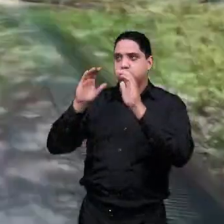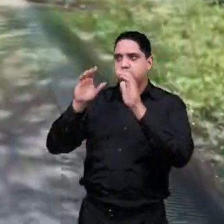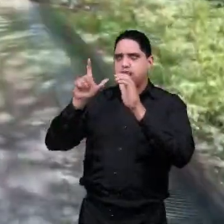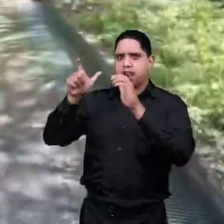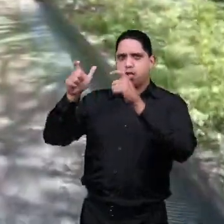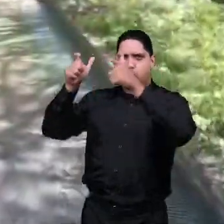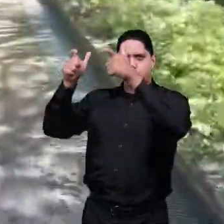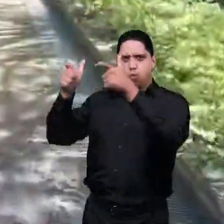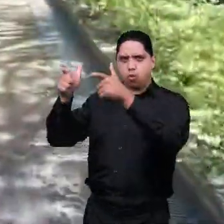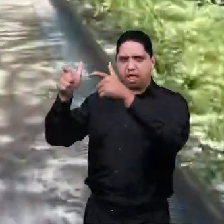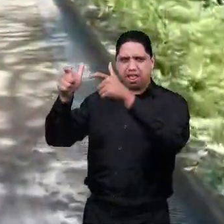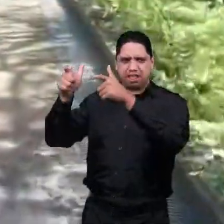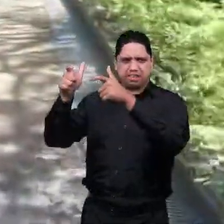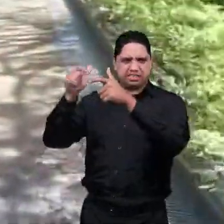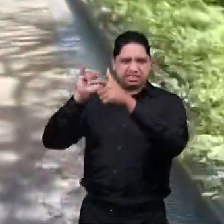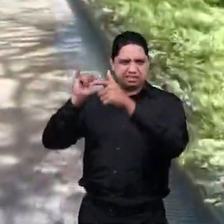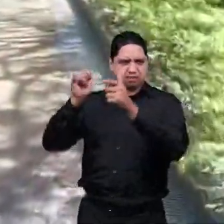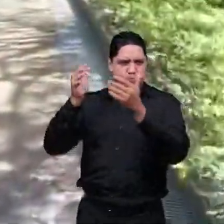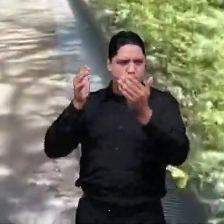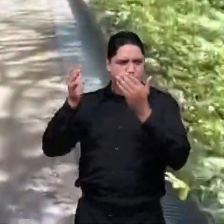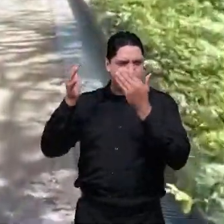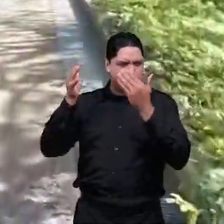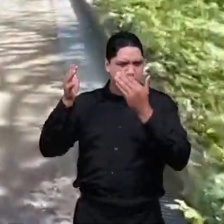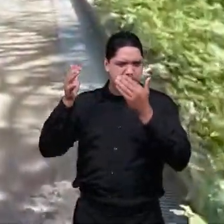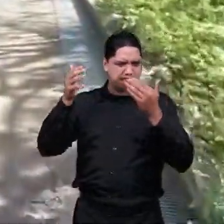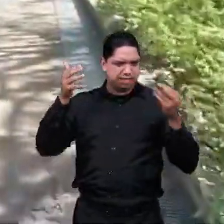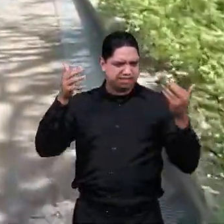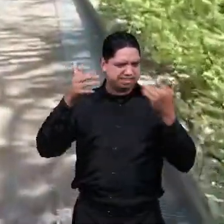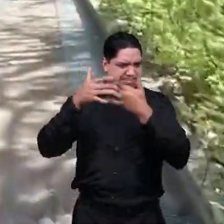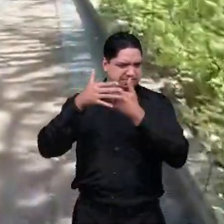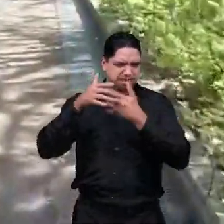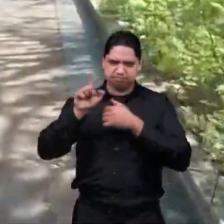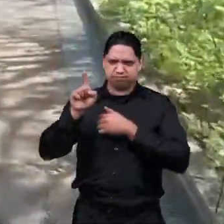De toutes, elle est la plus belle.